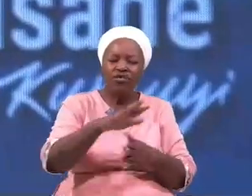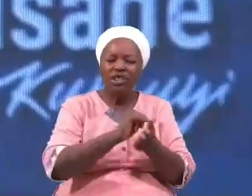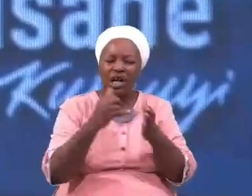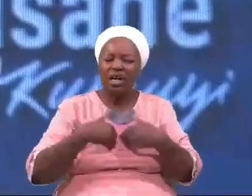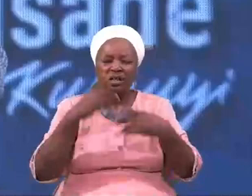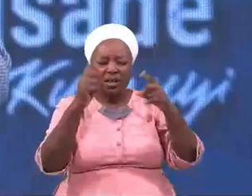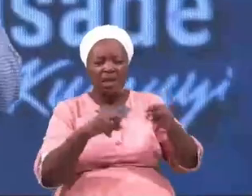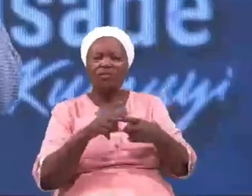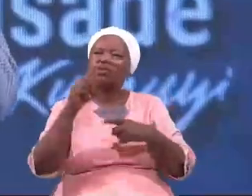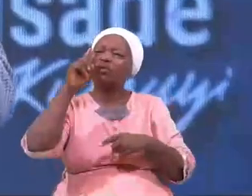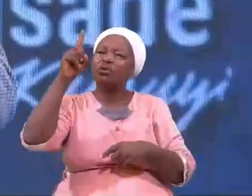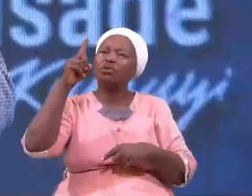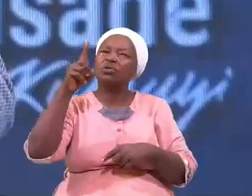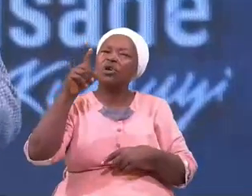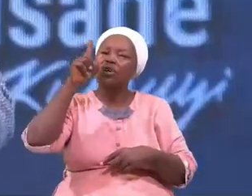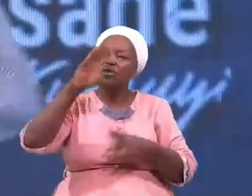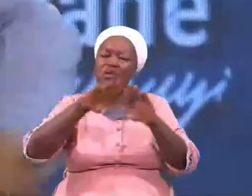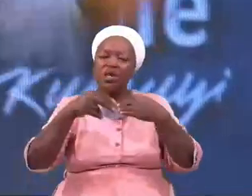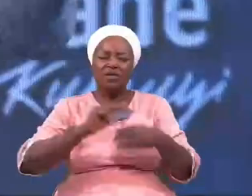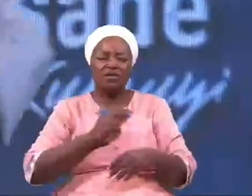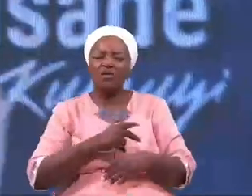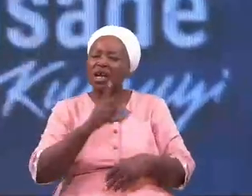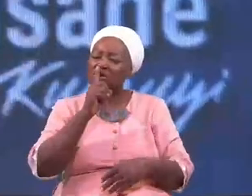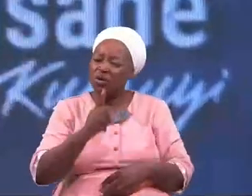Tous ces gens qui sont venus à toi,